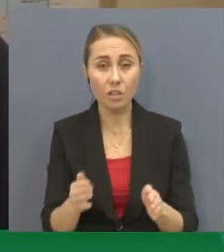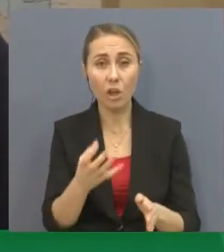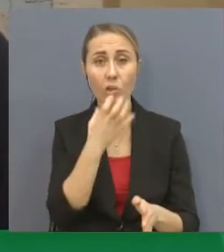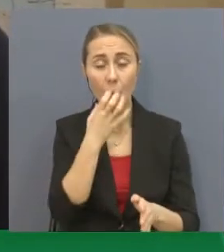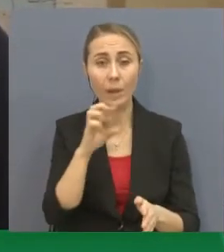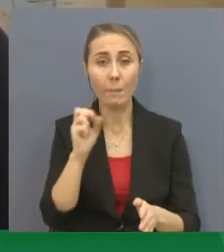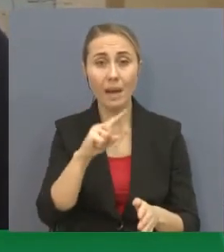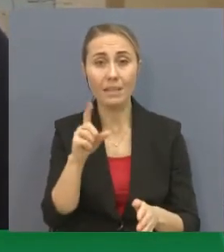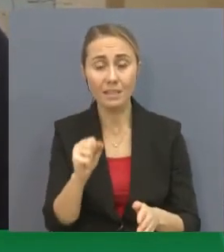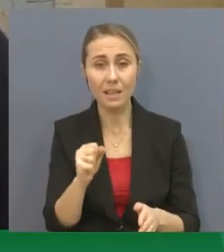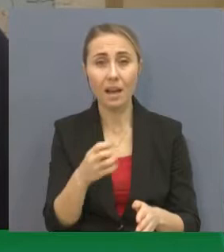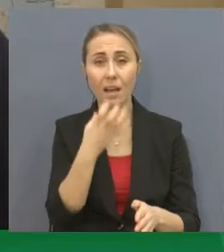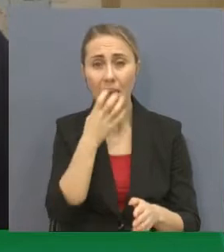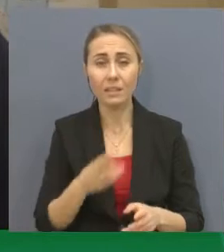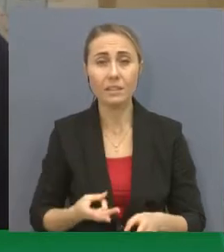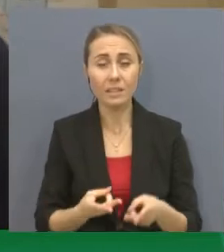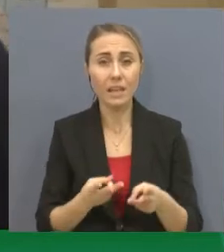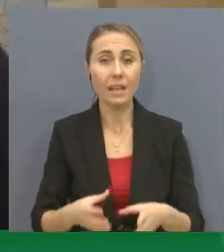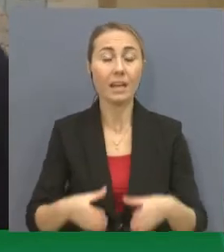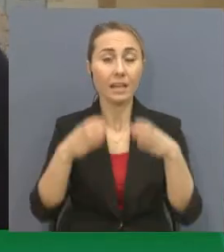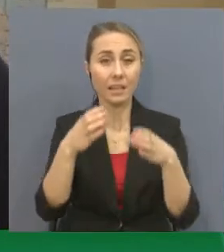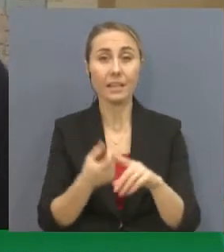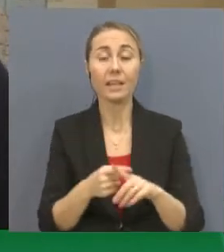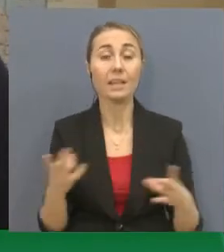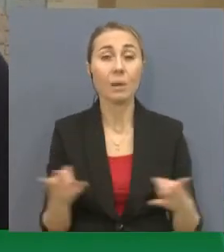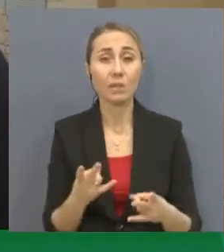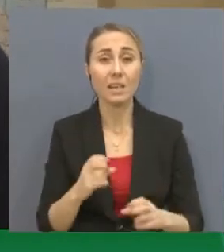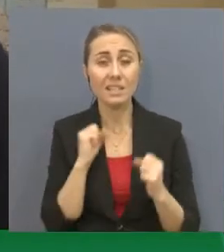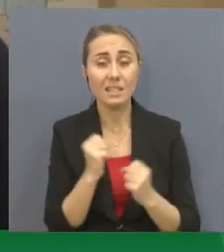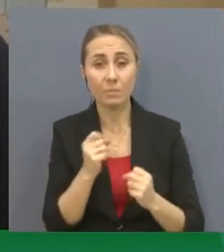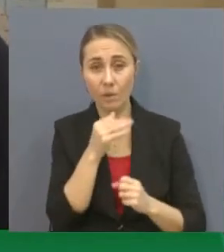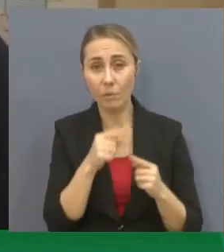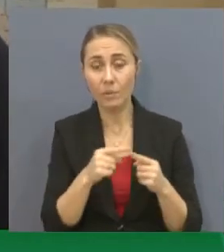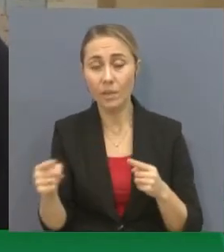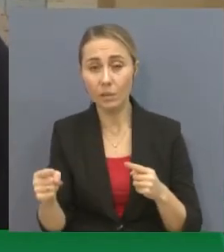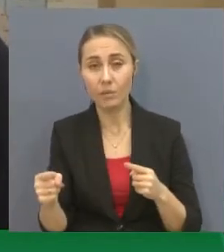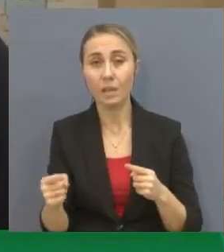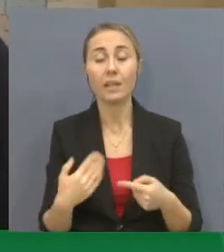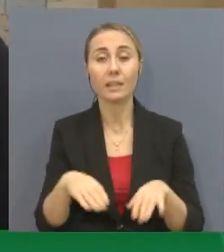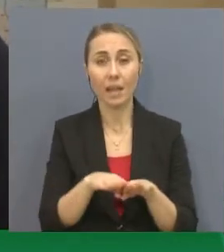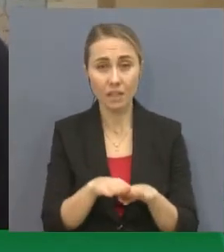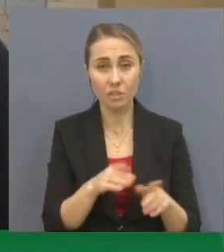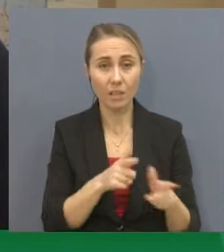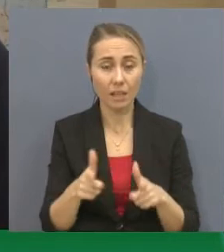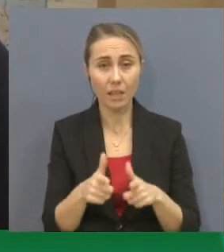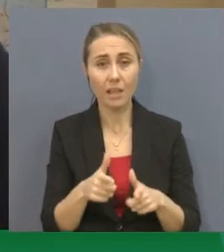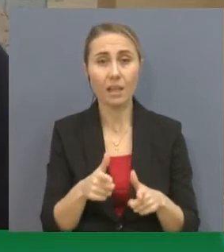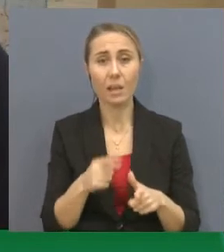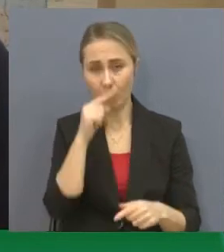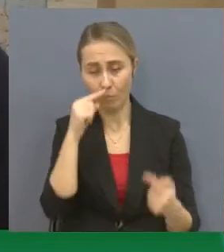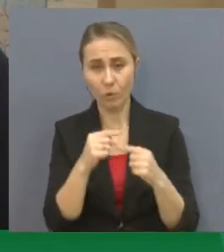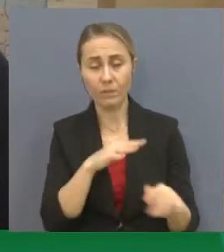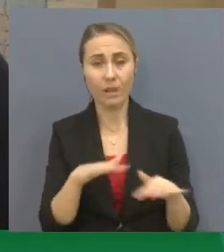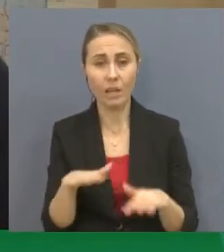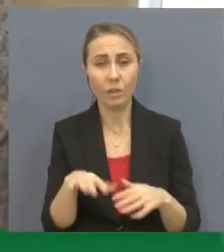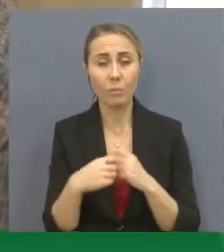базы котельные вот необходимы необходимую для зимнего периода также заготовили противогололедных материалов